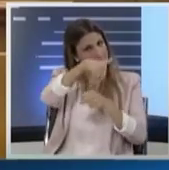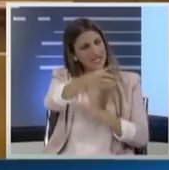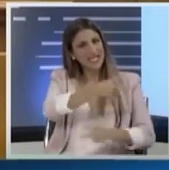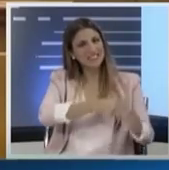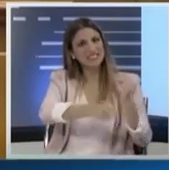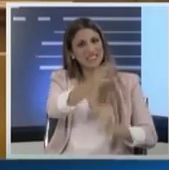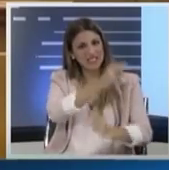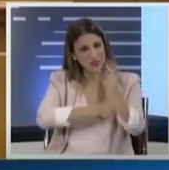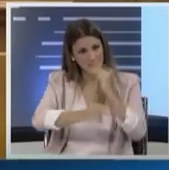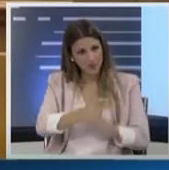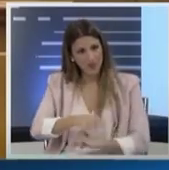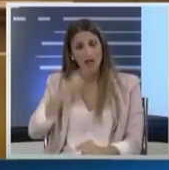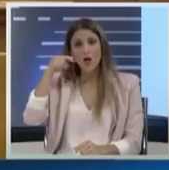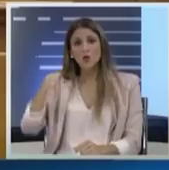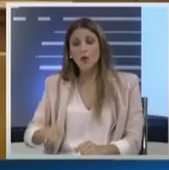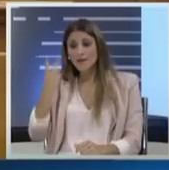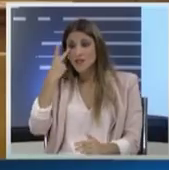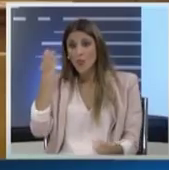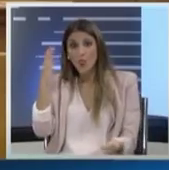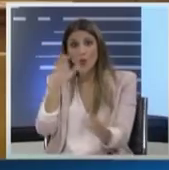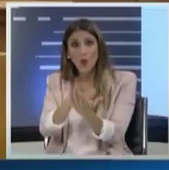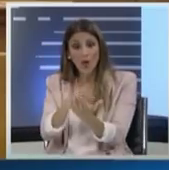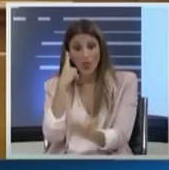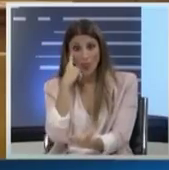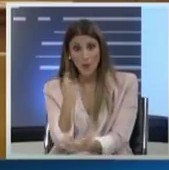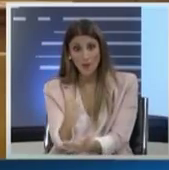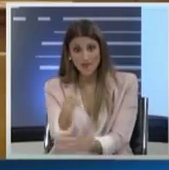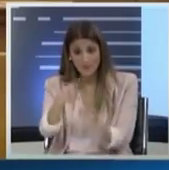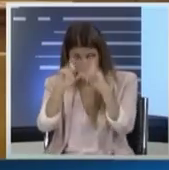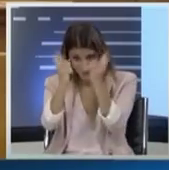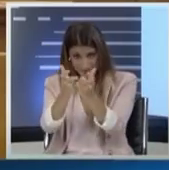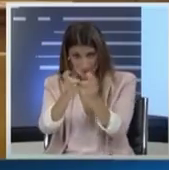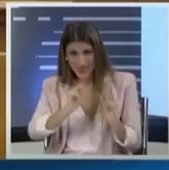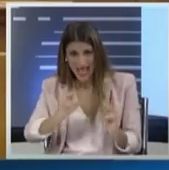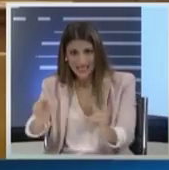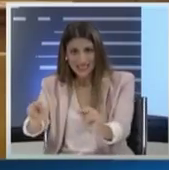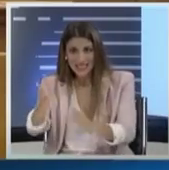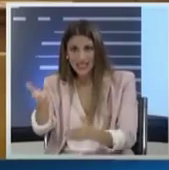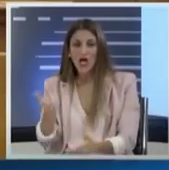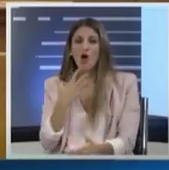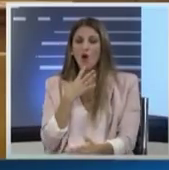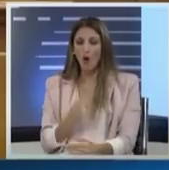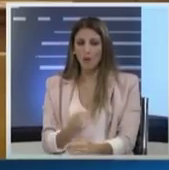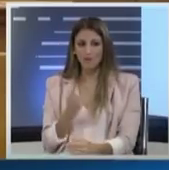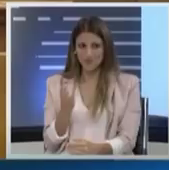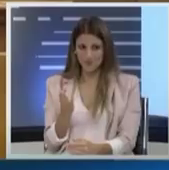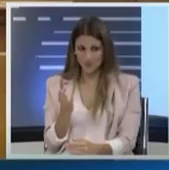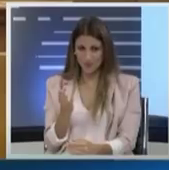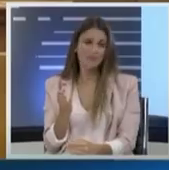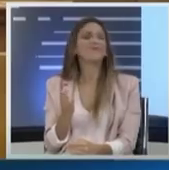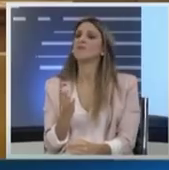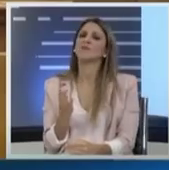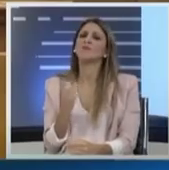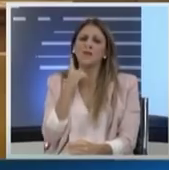φαίνεται ότι σας έπιασαν με τη γύρα στην πλάτη, όπως λένε στο χωριό μου, έρχεστε και όταν βεβαίως έχει γίνει λίγο